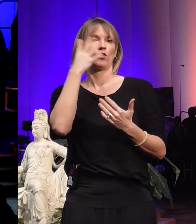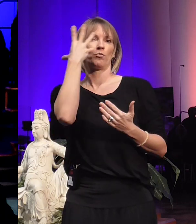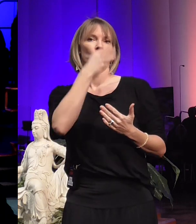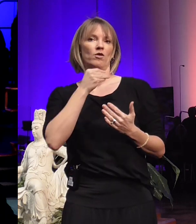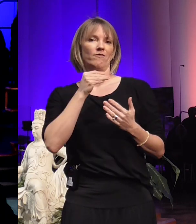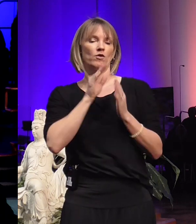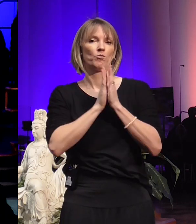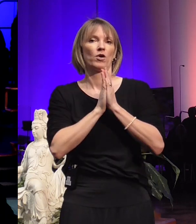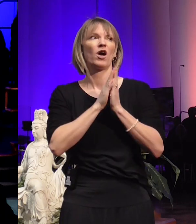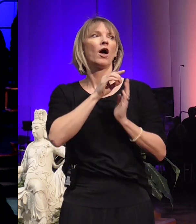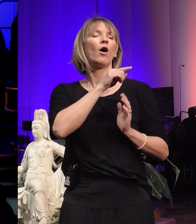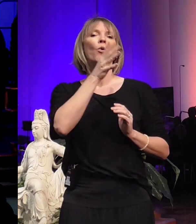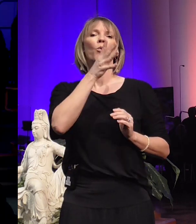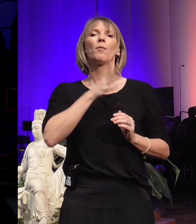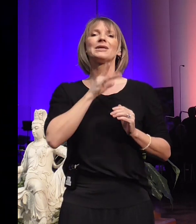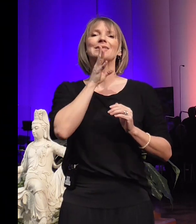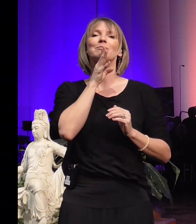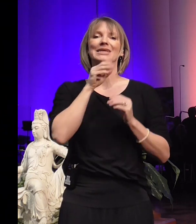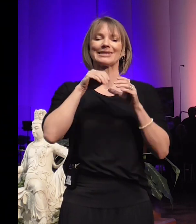prayer.